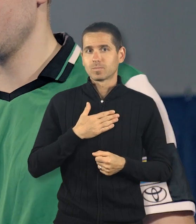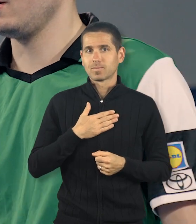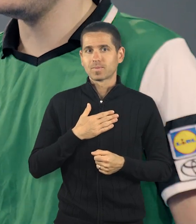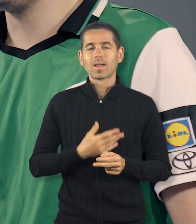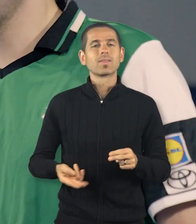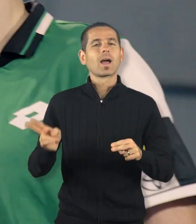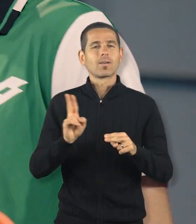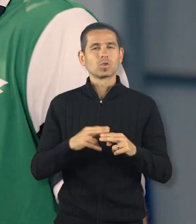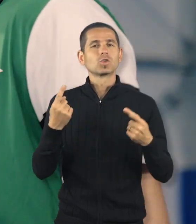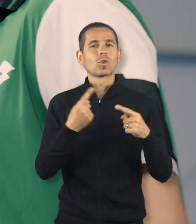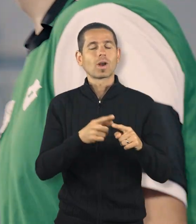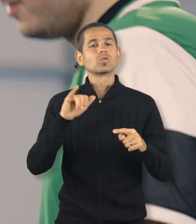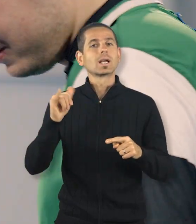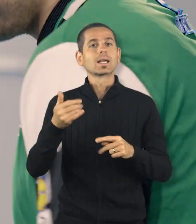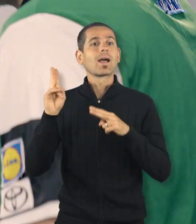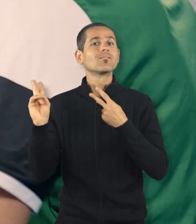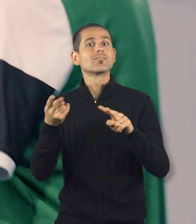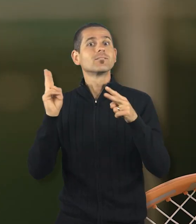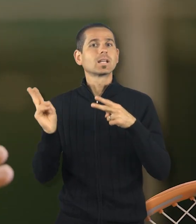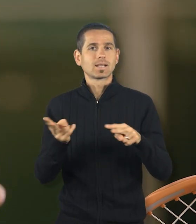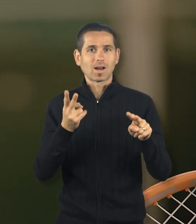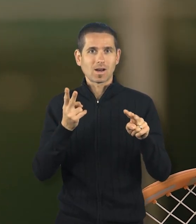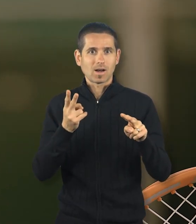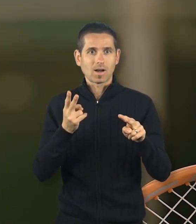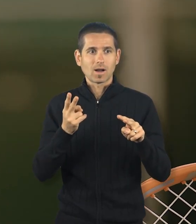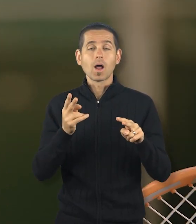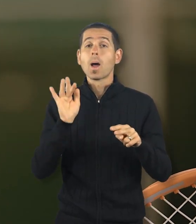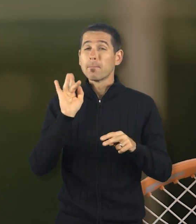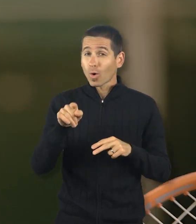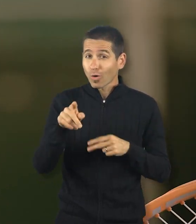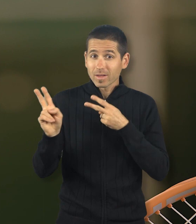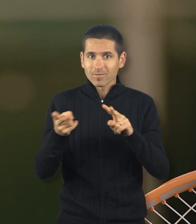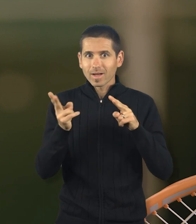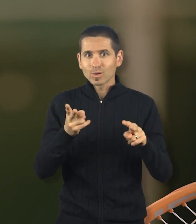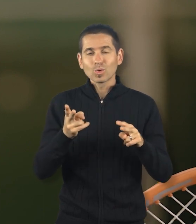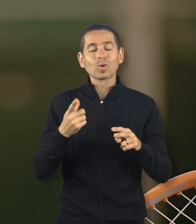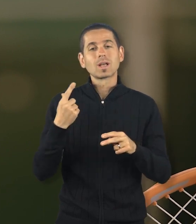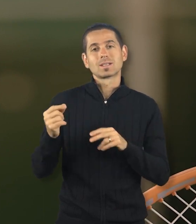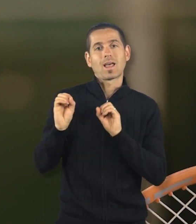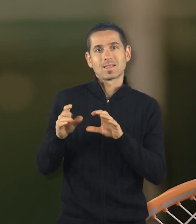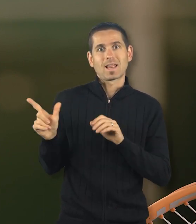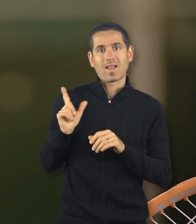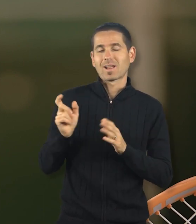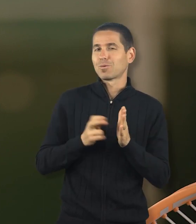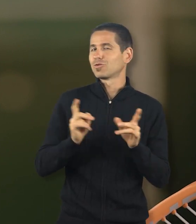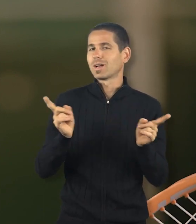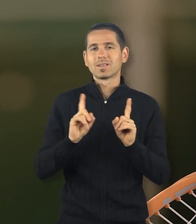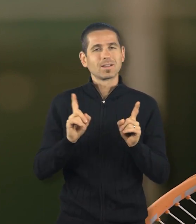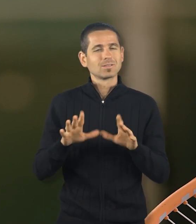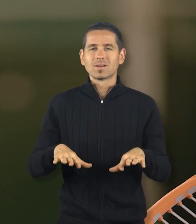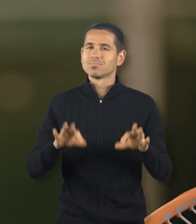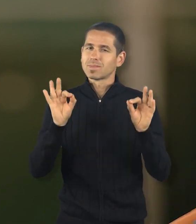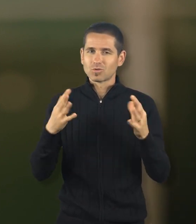Moj največji sovražnik je Peter. Proti njemu s trenerjem še